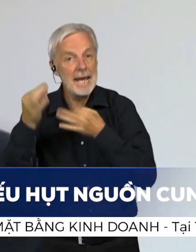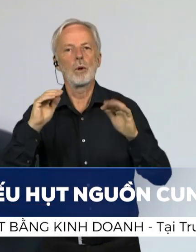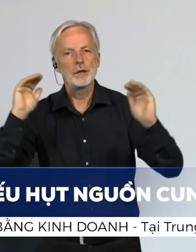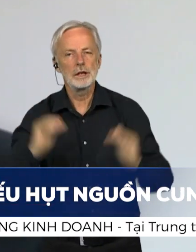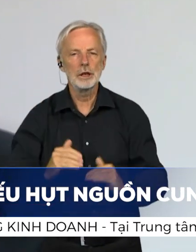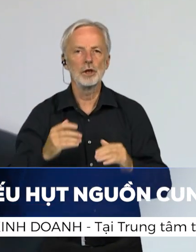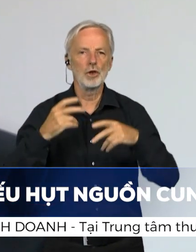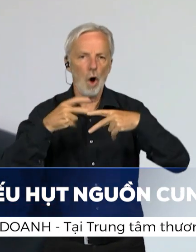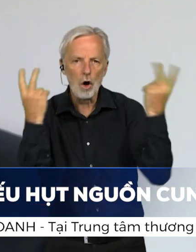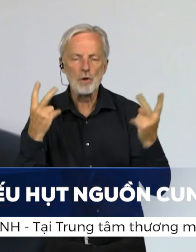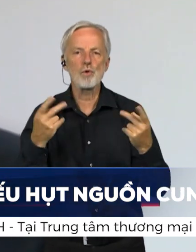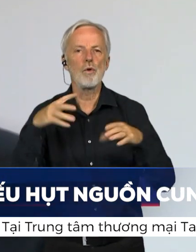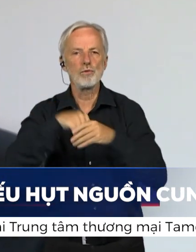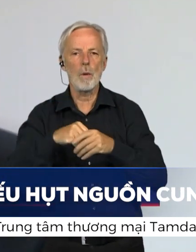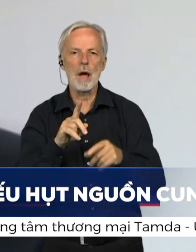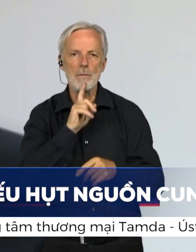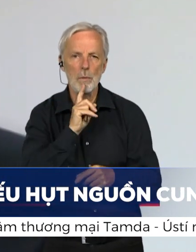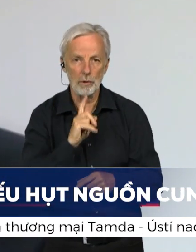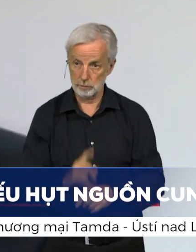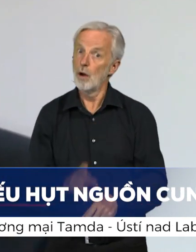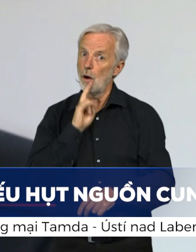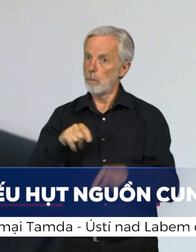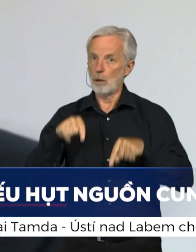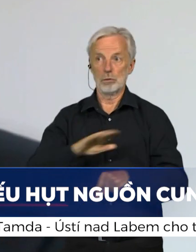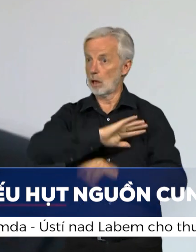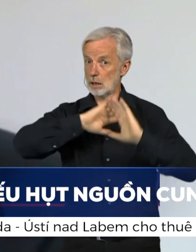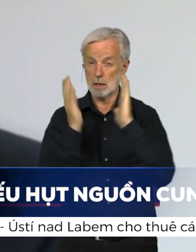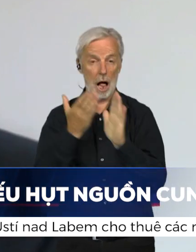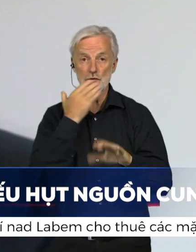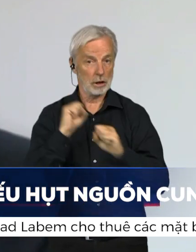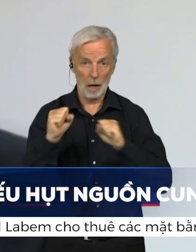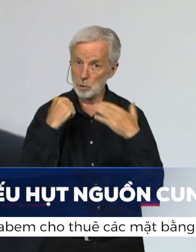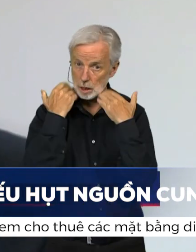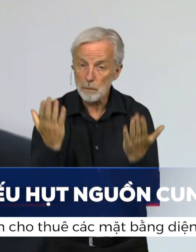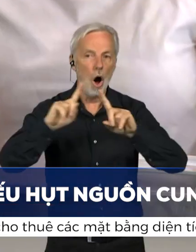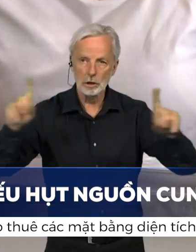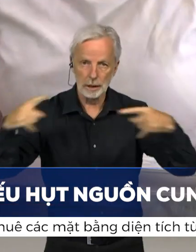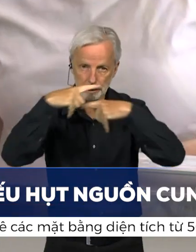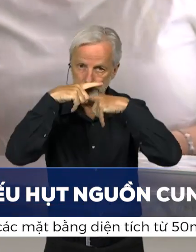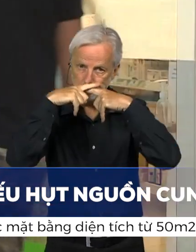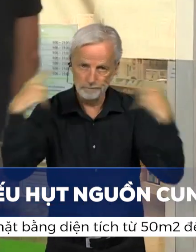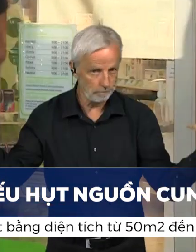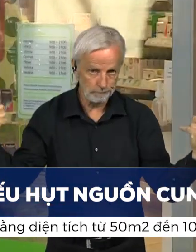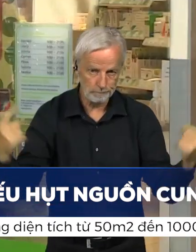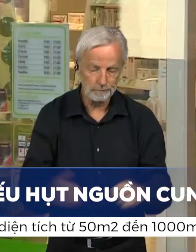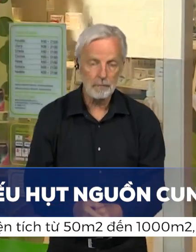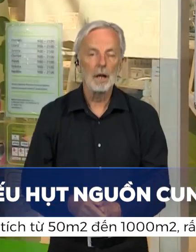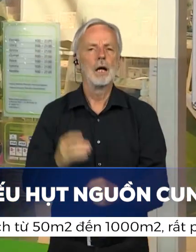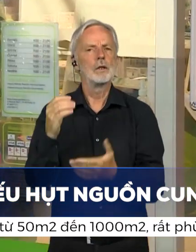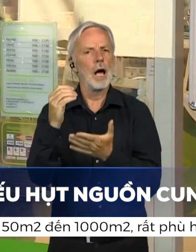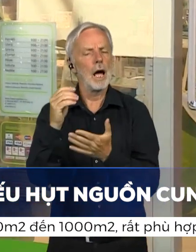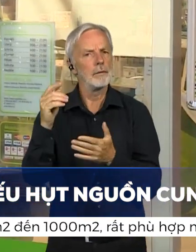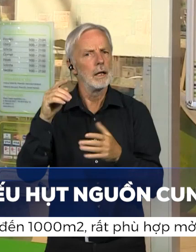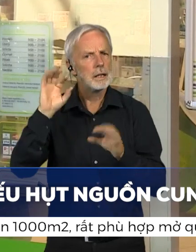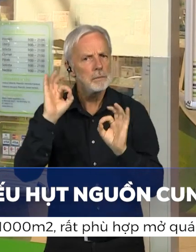thuốc giảm sốt dạng viên. Theo ông, không chỉ ở Séc, ngay cả tại quốc gia láng giềng của Séc vốn nổi tiếng về dược phẩm là Đức, tình trạng khan hiếm các mặt hàng